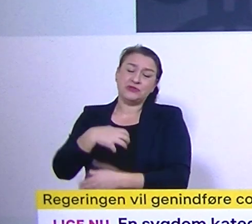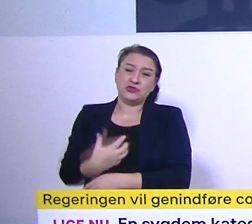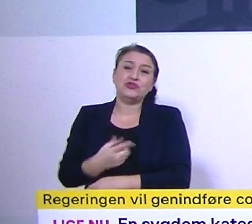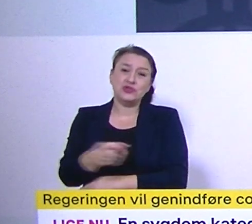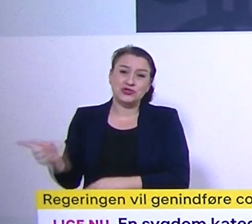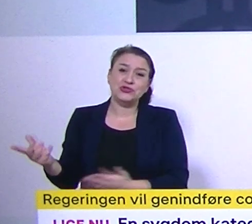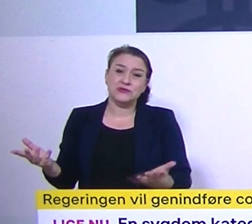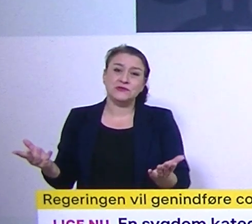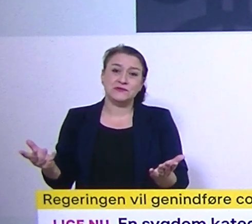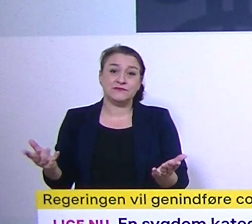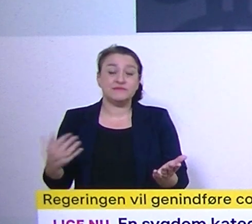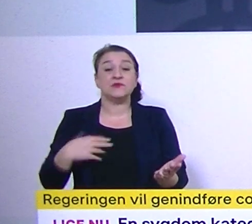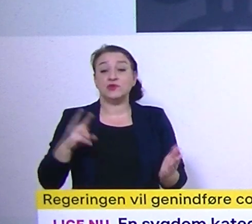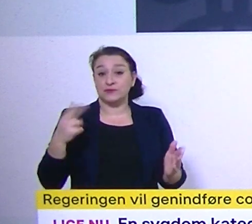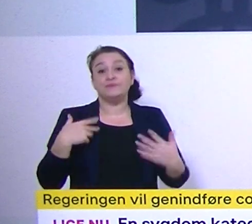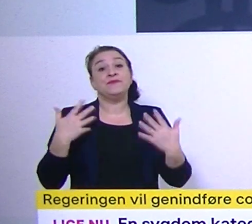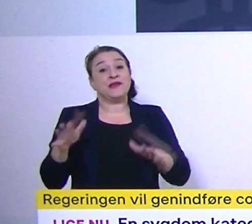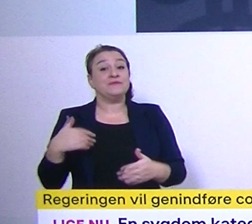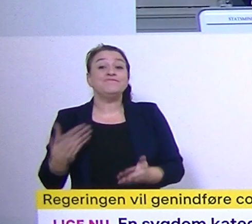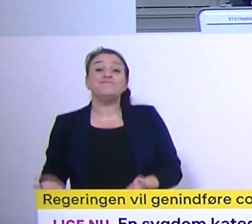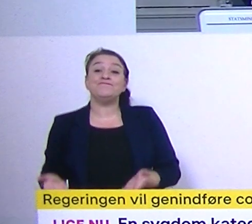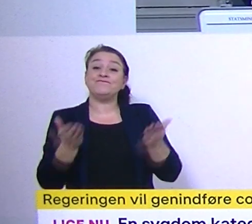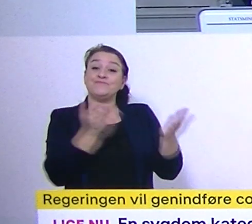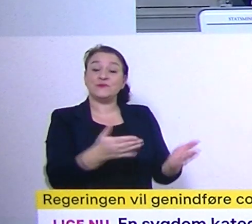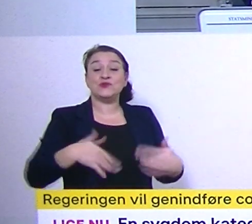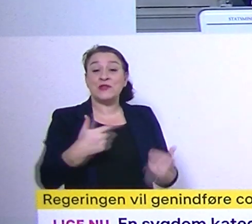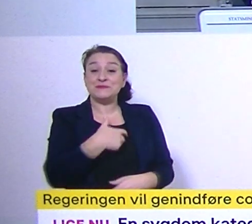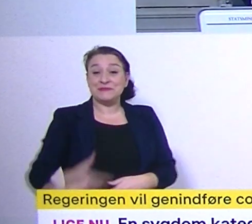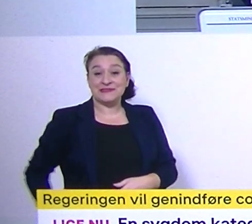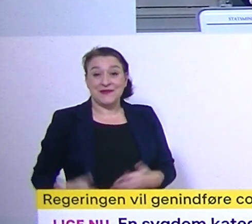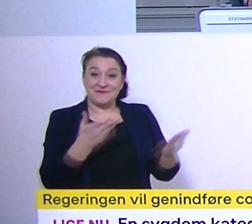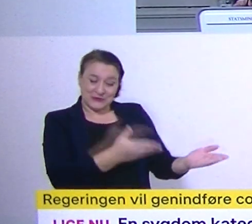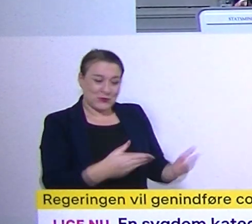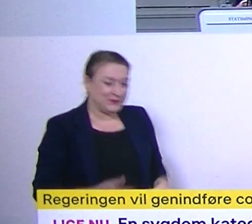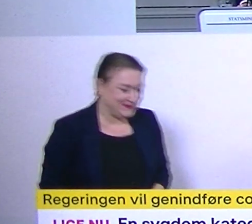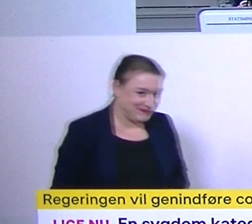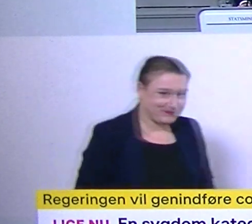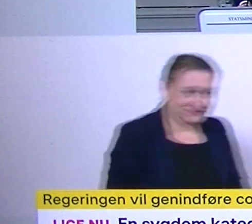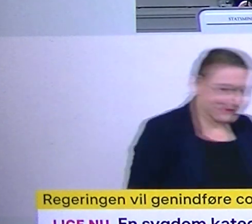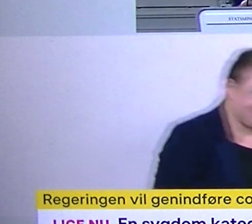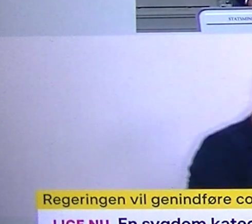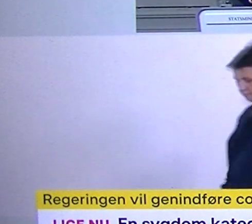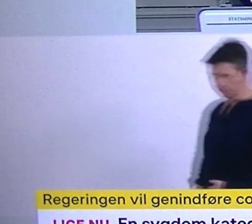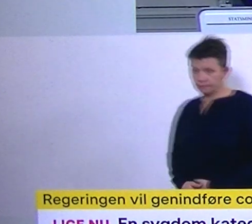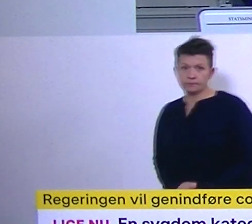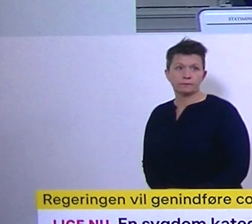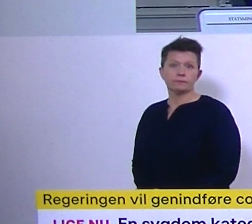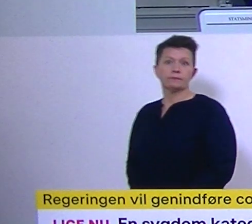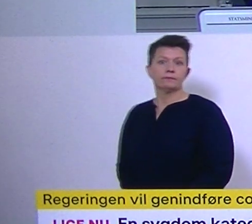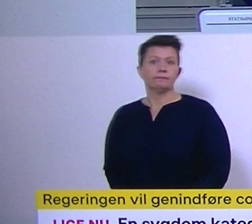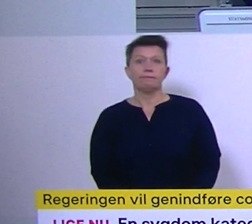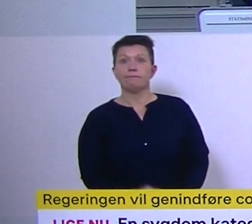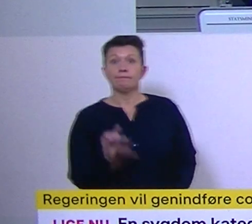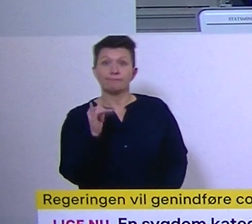ord giver jeg ordet videre i første omgang til Sørensministeren. Værsgold. Ja, tak for det. Ja, situationen er den i